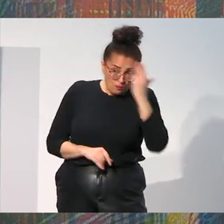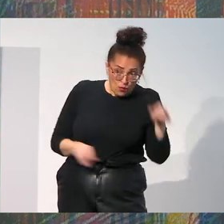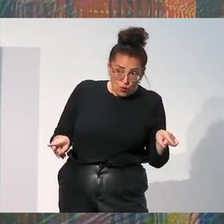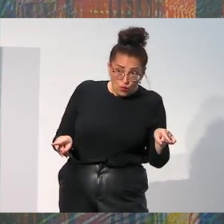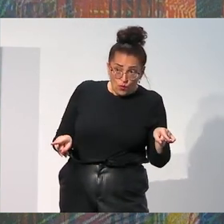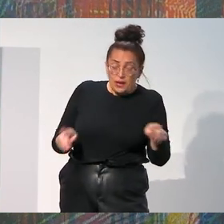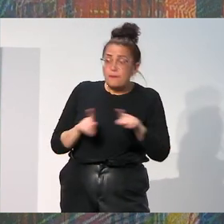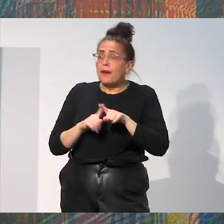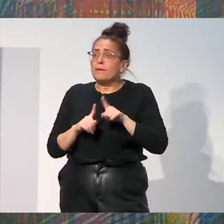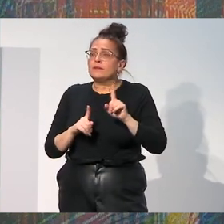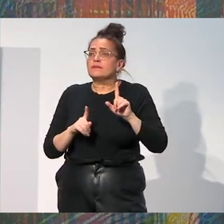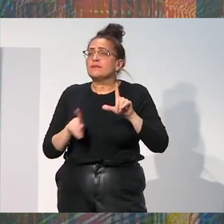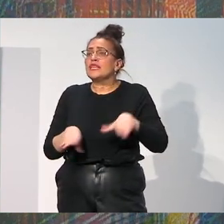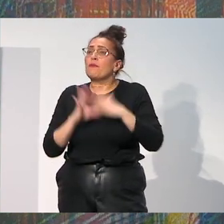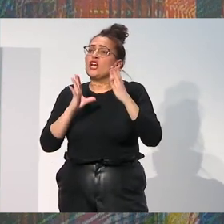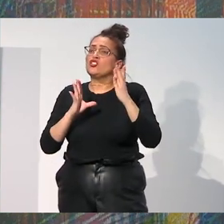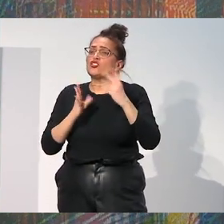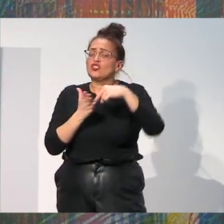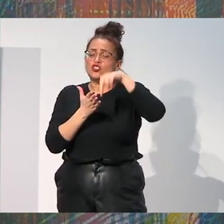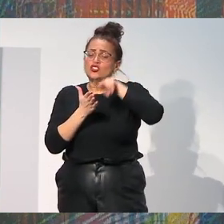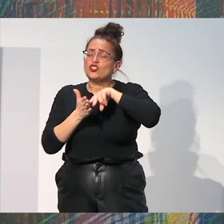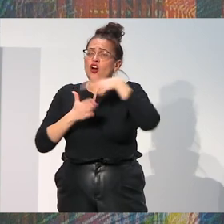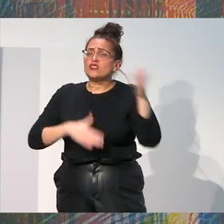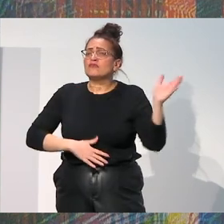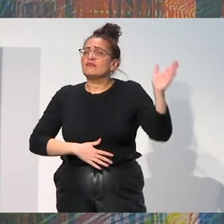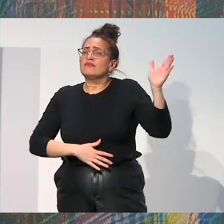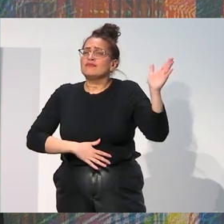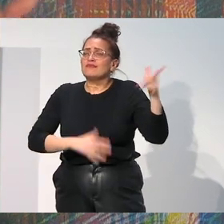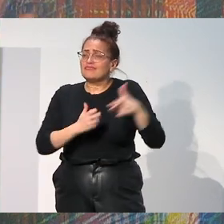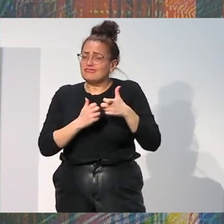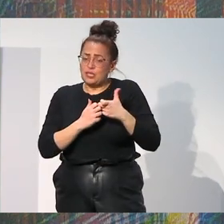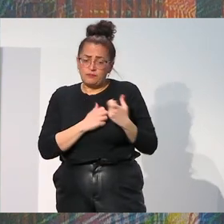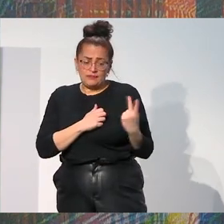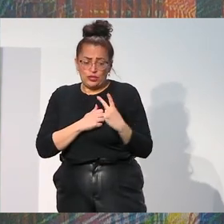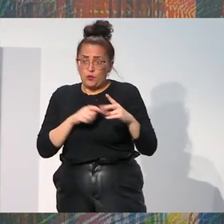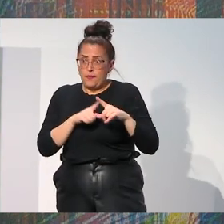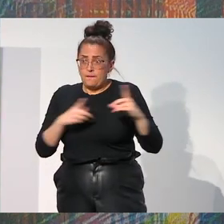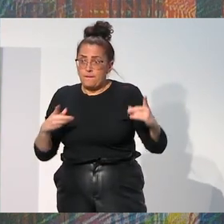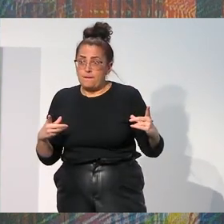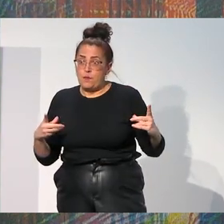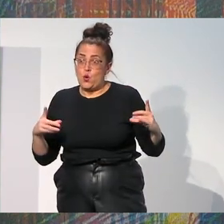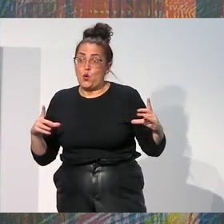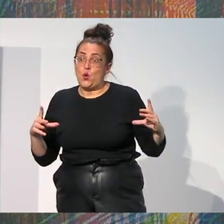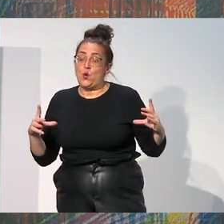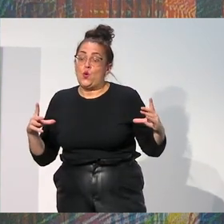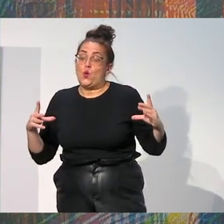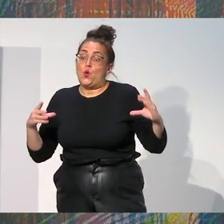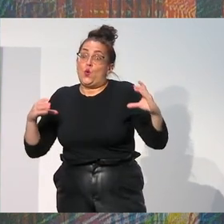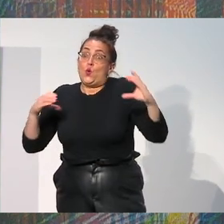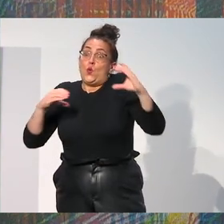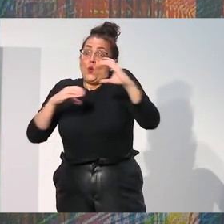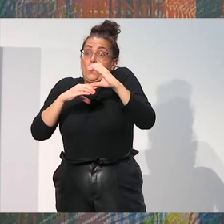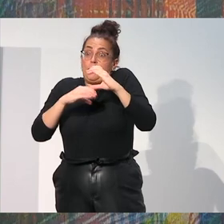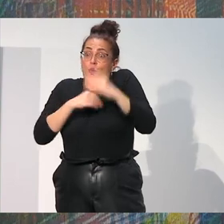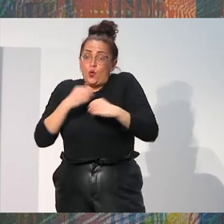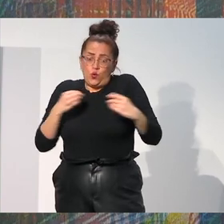un ballet, c'est-à-dire avec des danseurs qui sont différents et qui se complètent. C'est-à-dire qu'il y a des choses qui s'ajustent, qui prennent, comme une clé avec une serrure, en